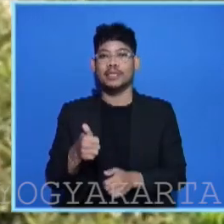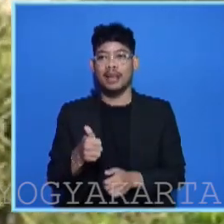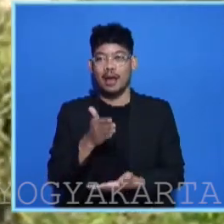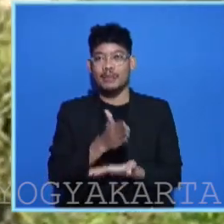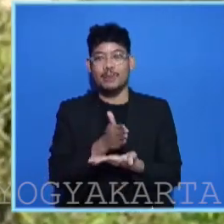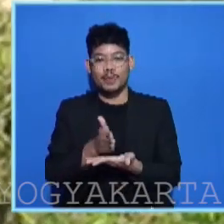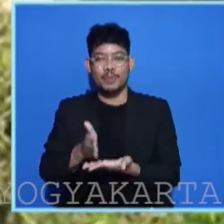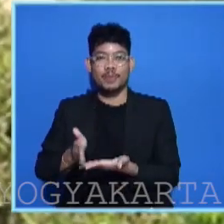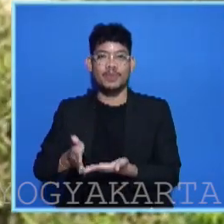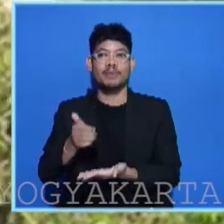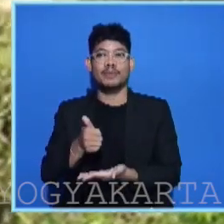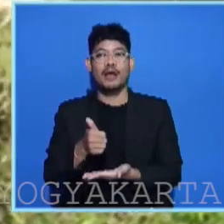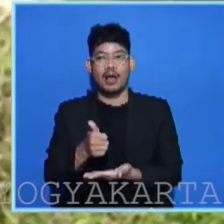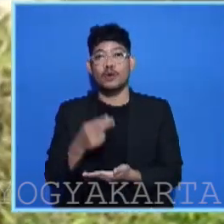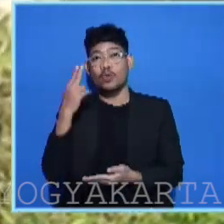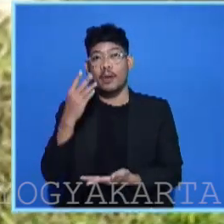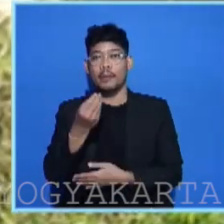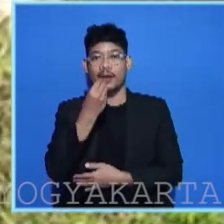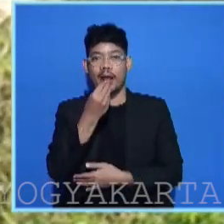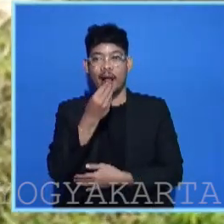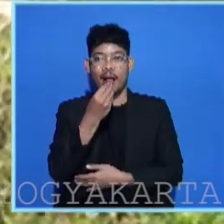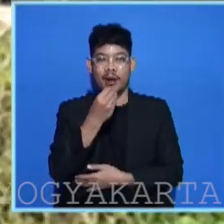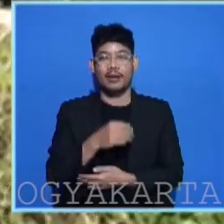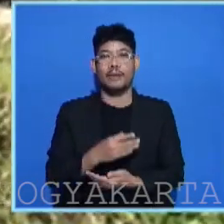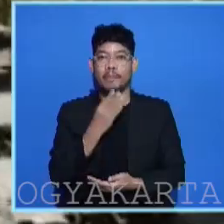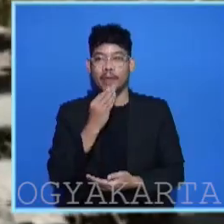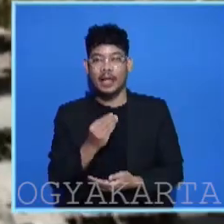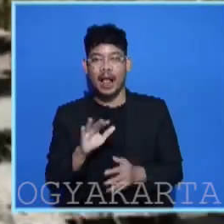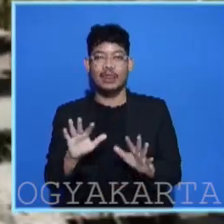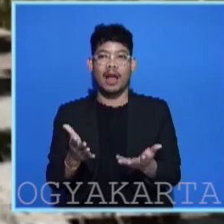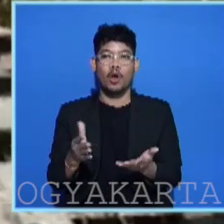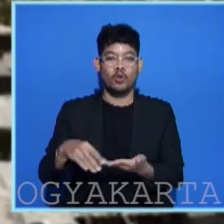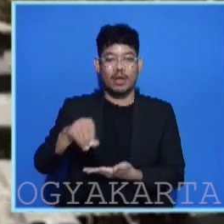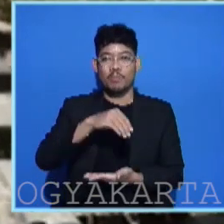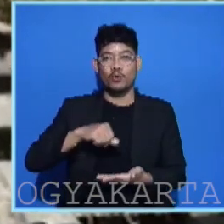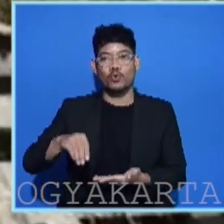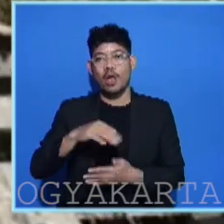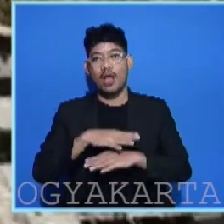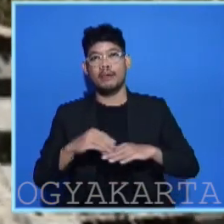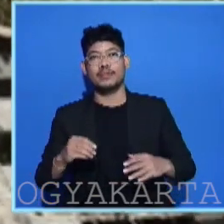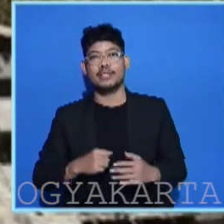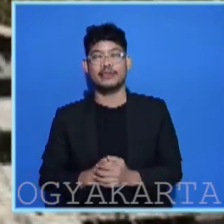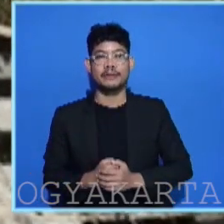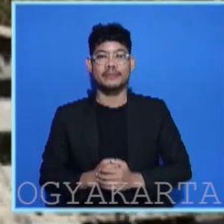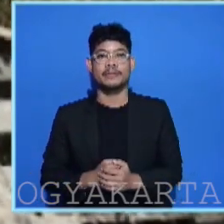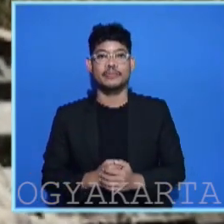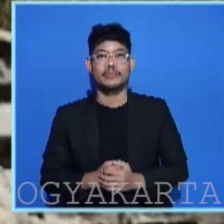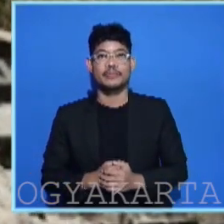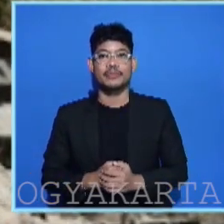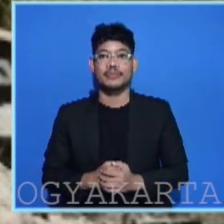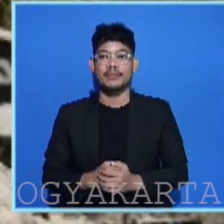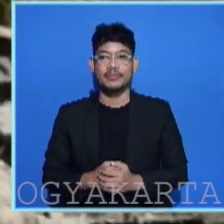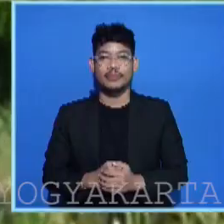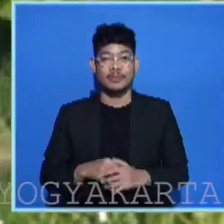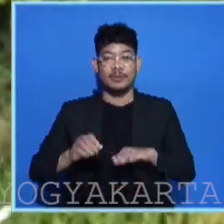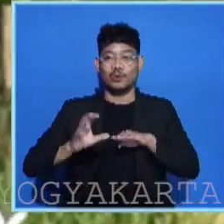bangsul dhateng lahan malih saengga saged dados rabuk organik. Dipunakeni dening ati ginakaken piranti